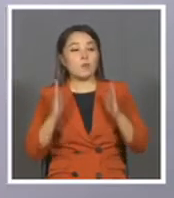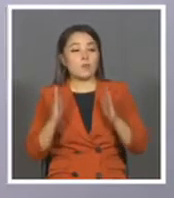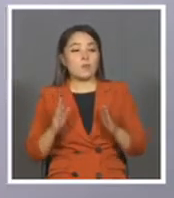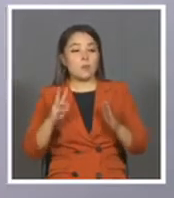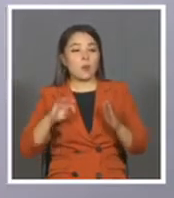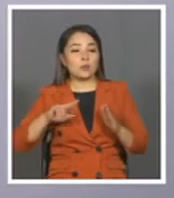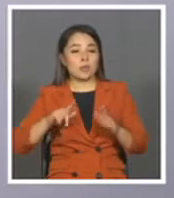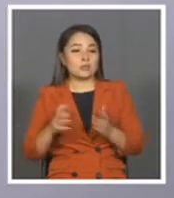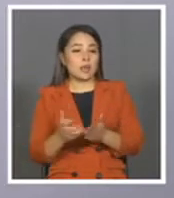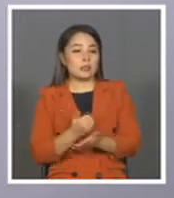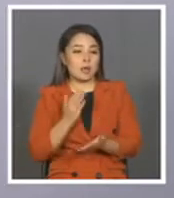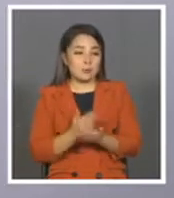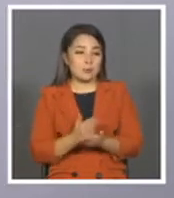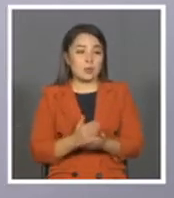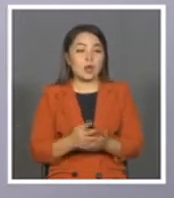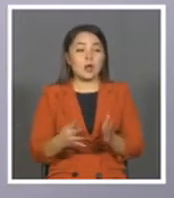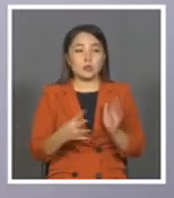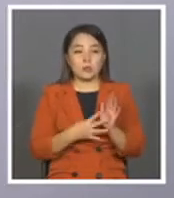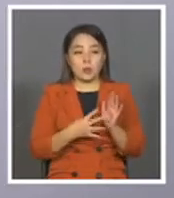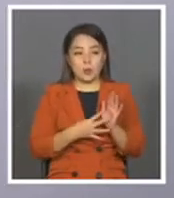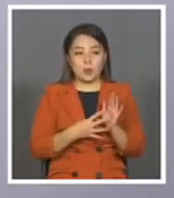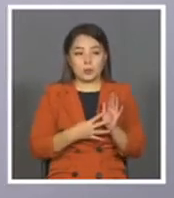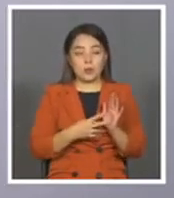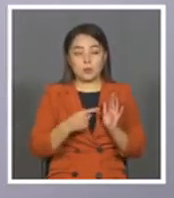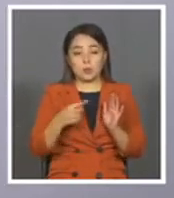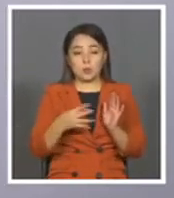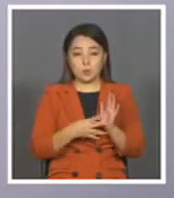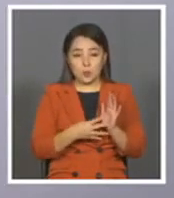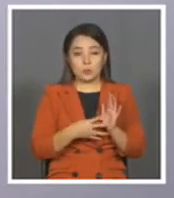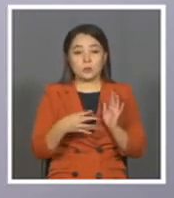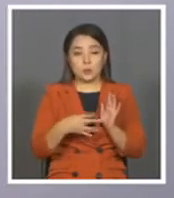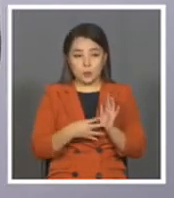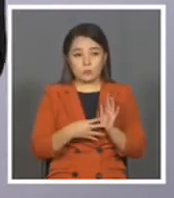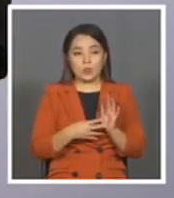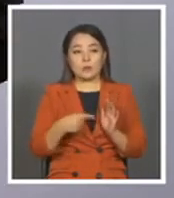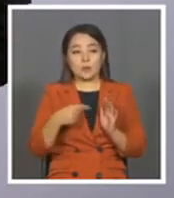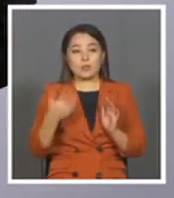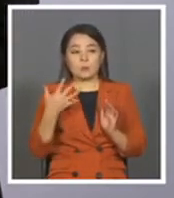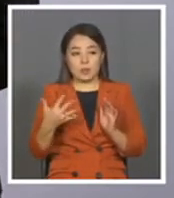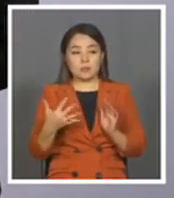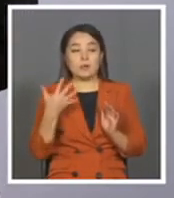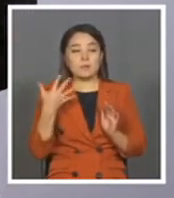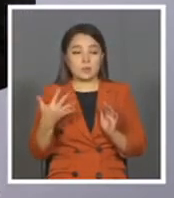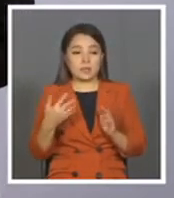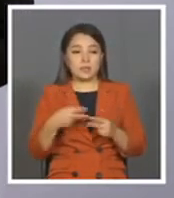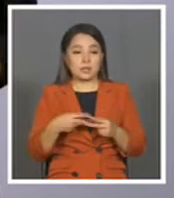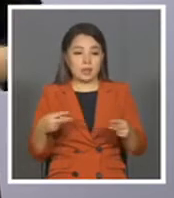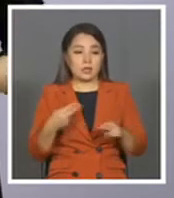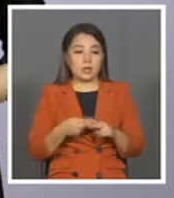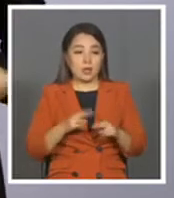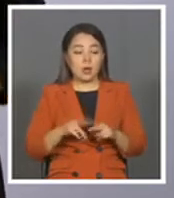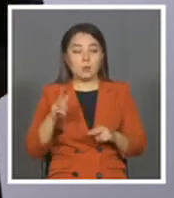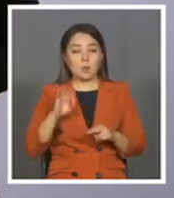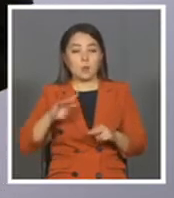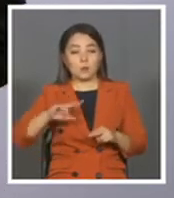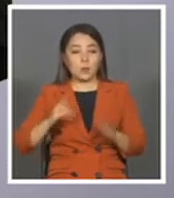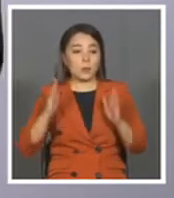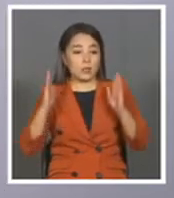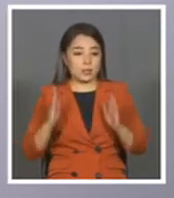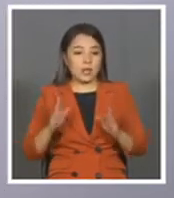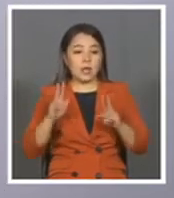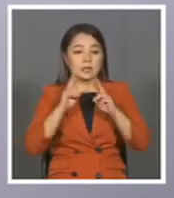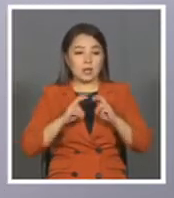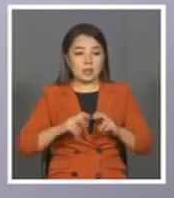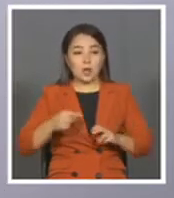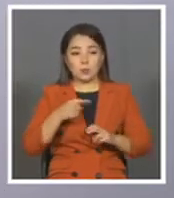9 санның модулі 9-ға тең, ал минус 5 санның модулі 5-ке тең. Екеуінің модулін салыстыратын болсақ,